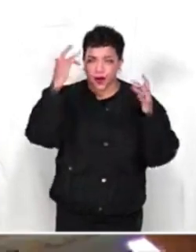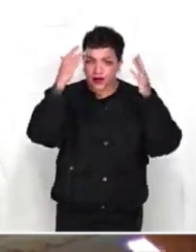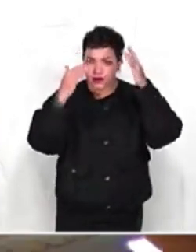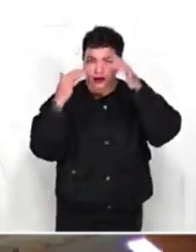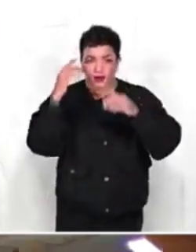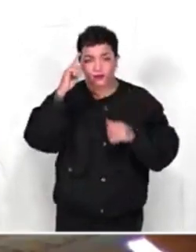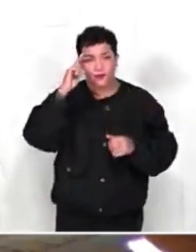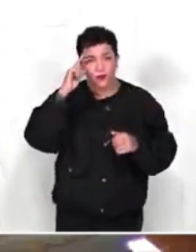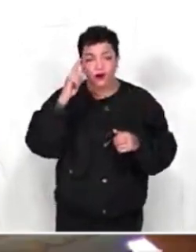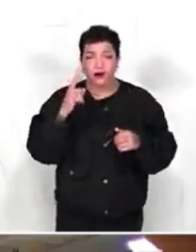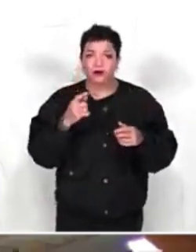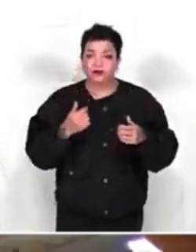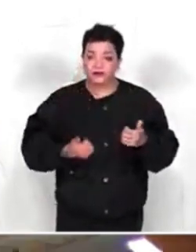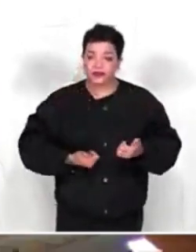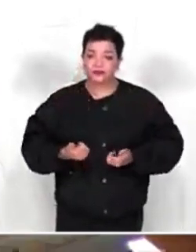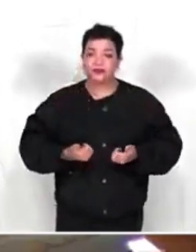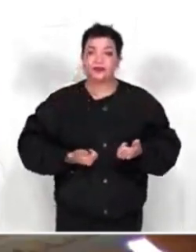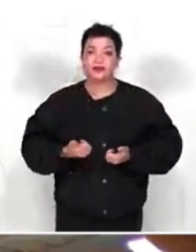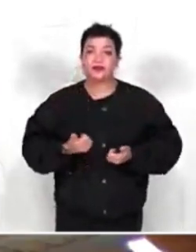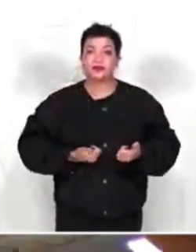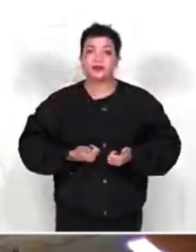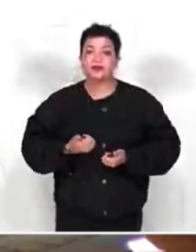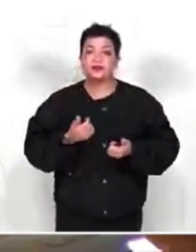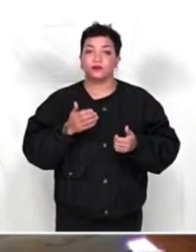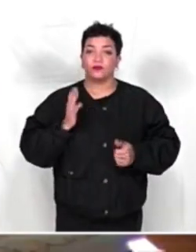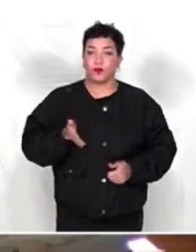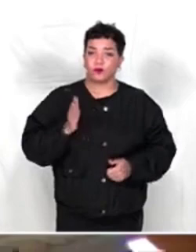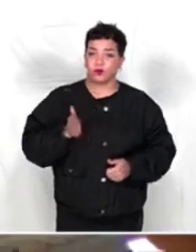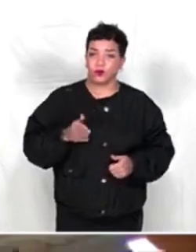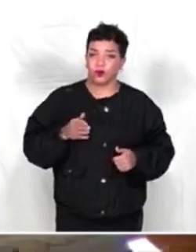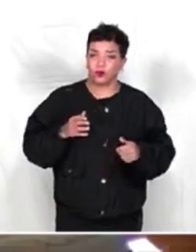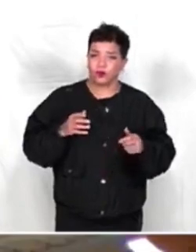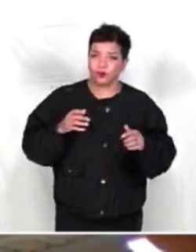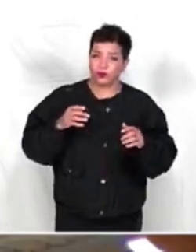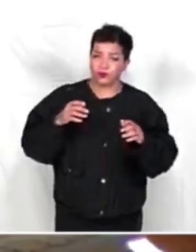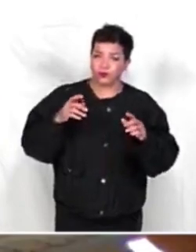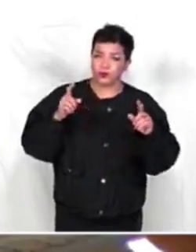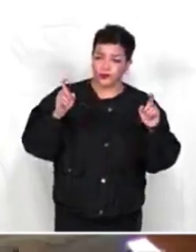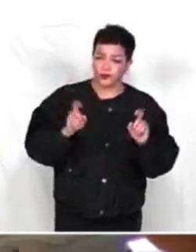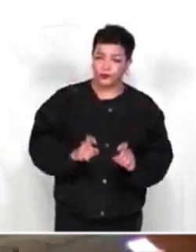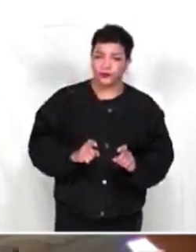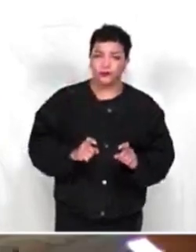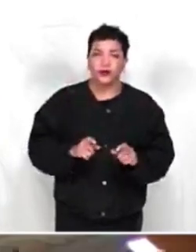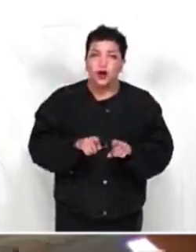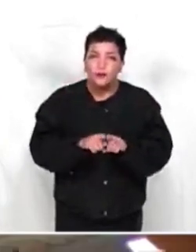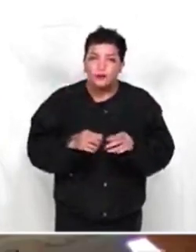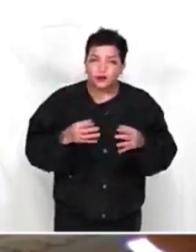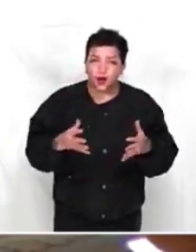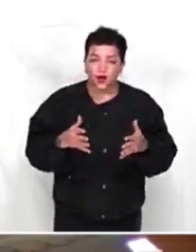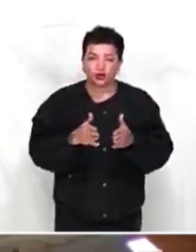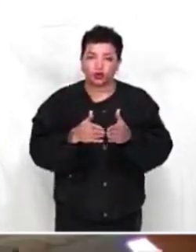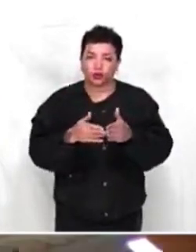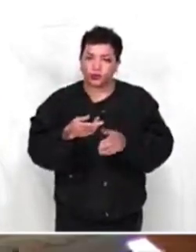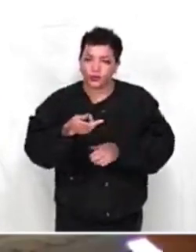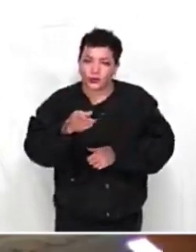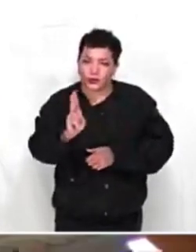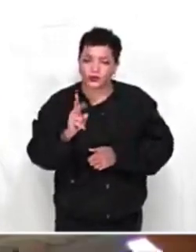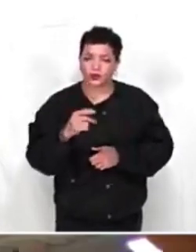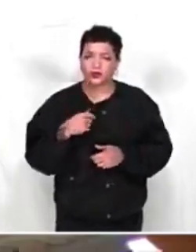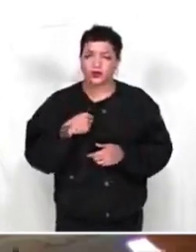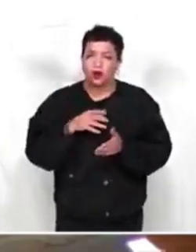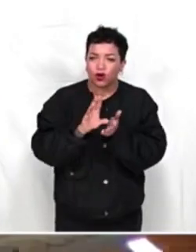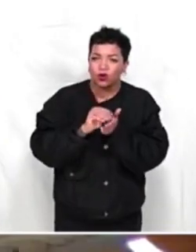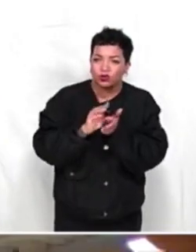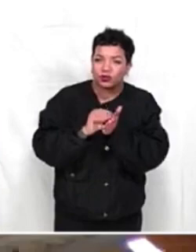Bordelais diminuent alors que dans le même temps, vous leur en demandez plus. Taxes foncières plus chères, cantine plus